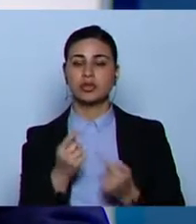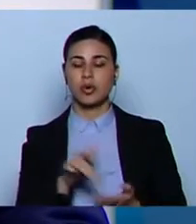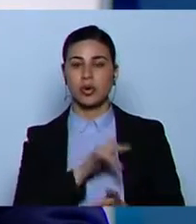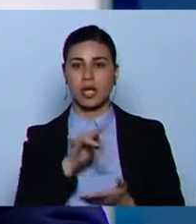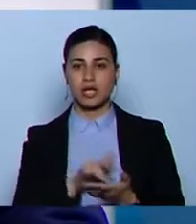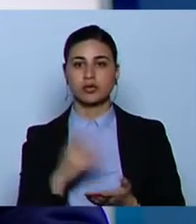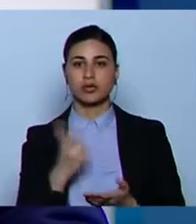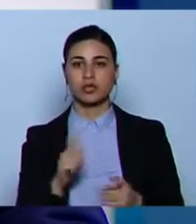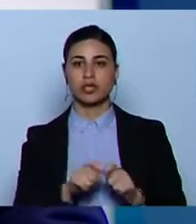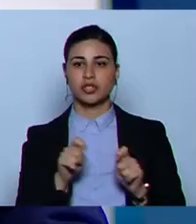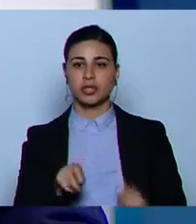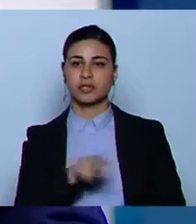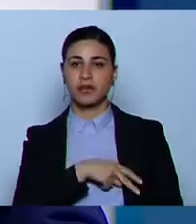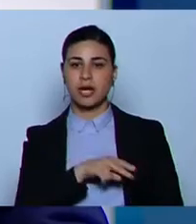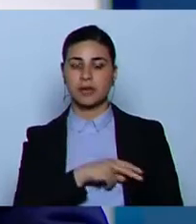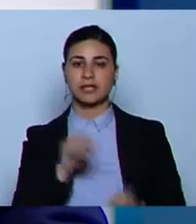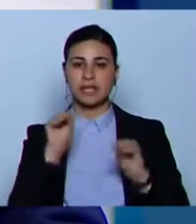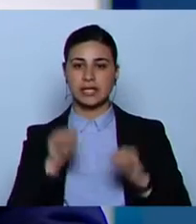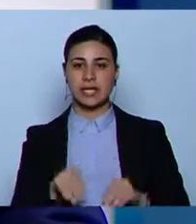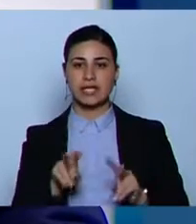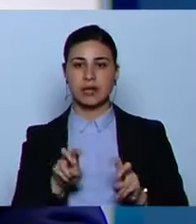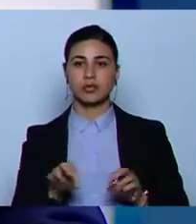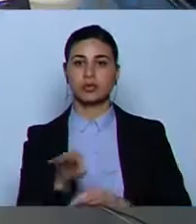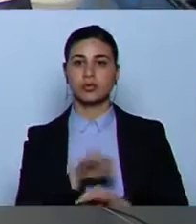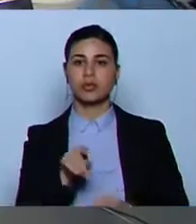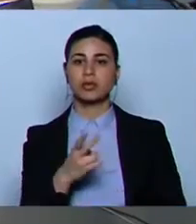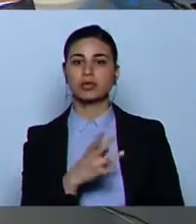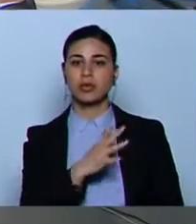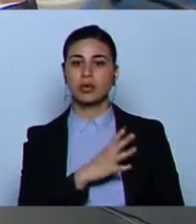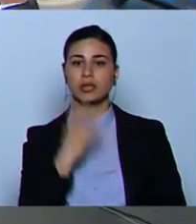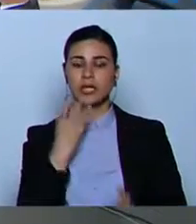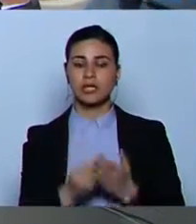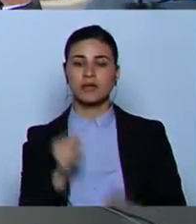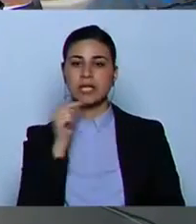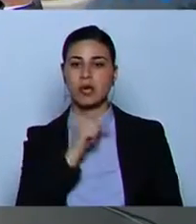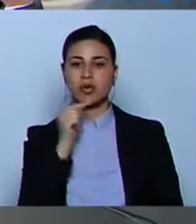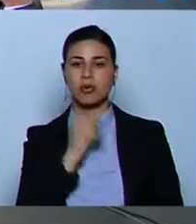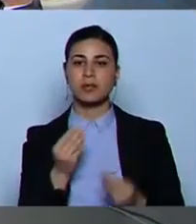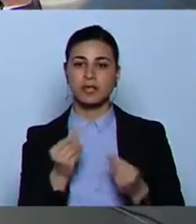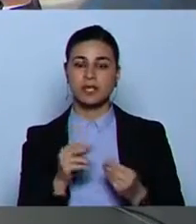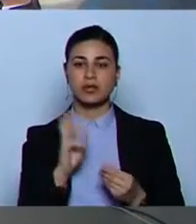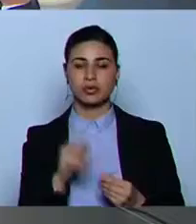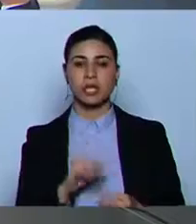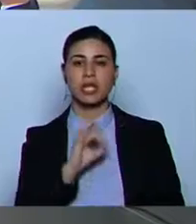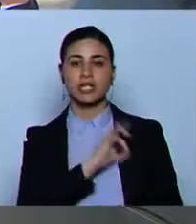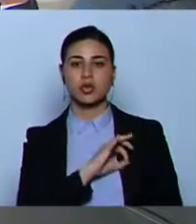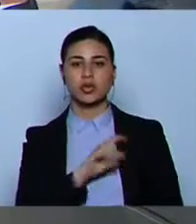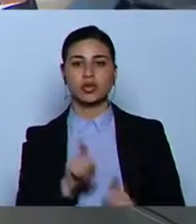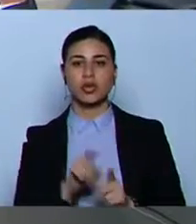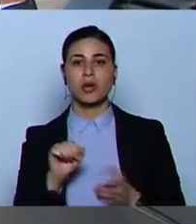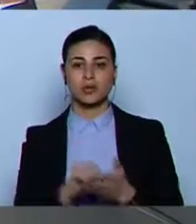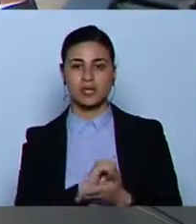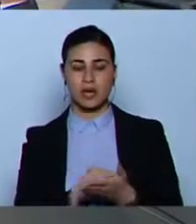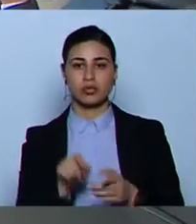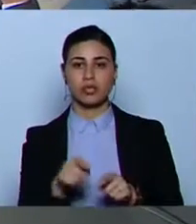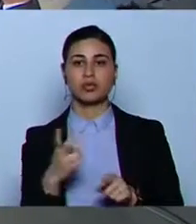ქალაქზე უნდა შედგეს პარლამენტის დადგენილების პროექტი, მას უნდა ჰქონდეს თავისი ეკონომიკური, ფინანსური და იურიდიული არგუმენტაცია.